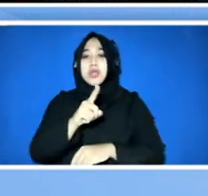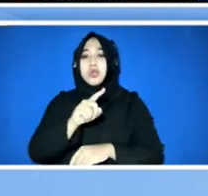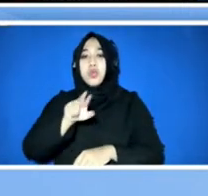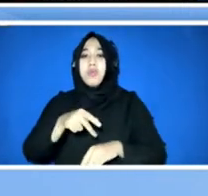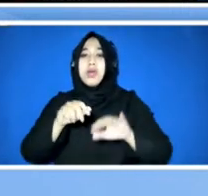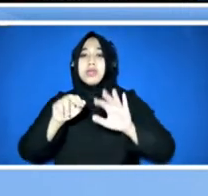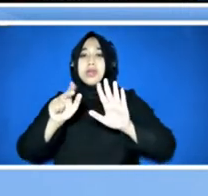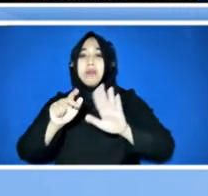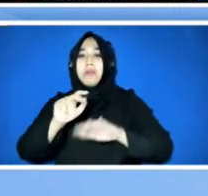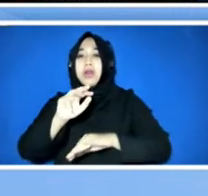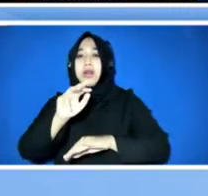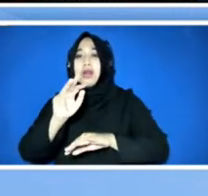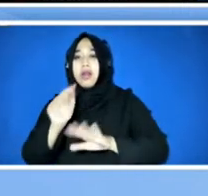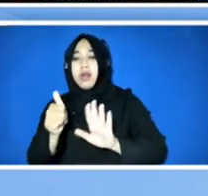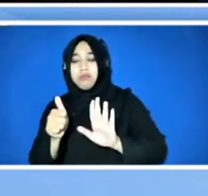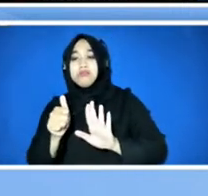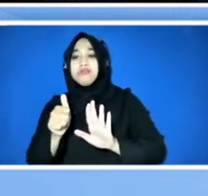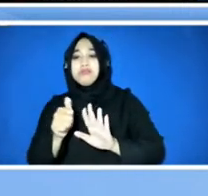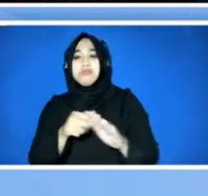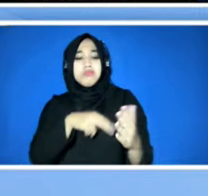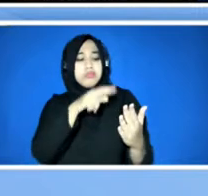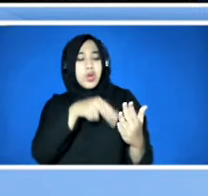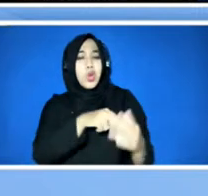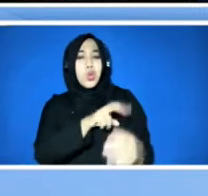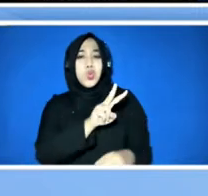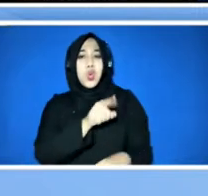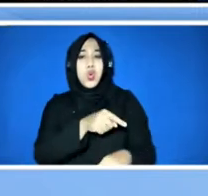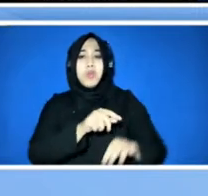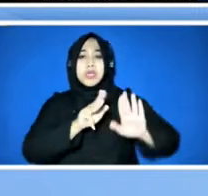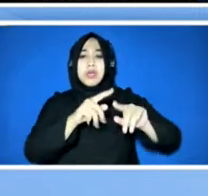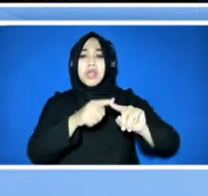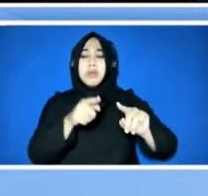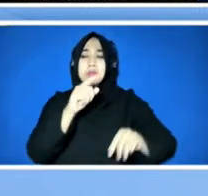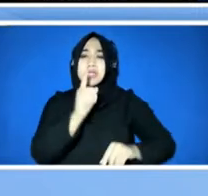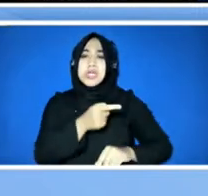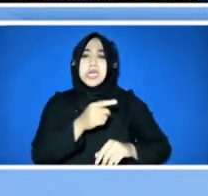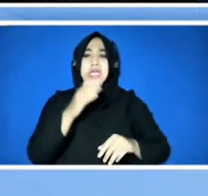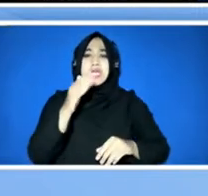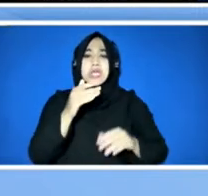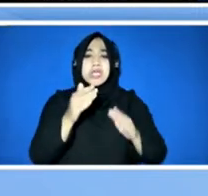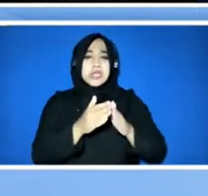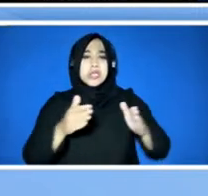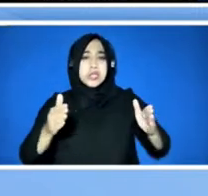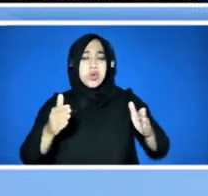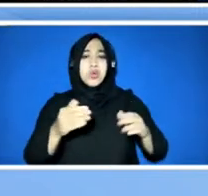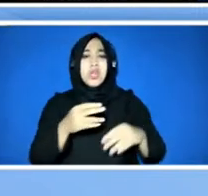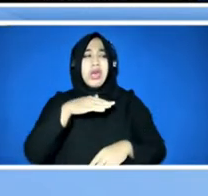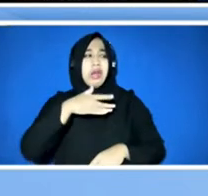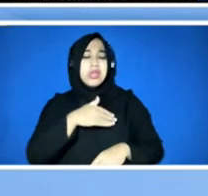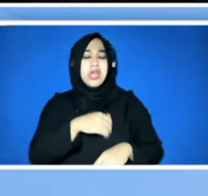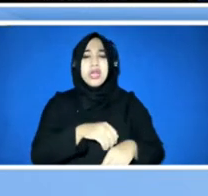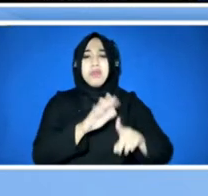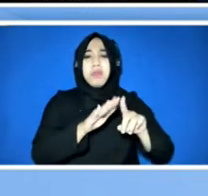pas kita cek di lapangan 2,9, tapi ini masih jauh dari rata-rata 15 orang yang kita harapkan. Lanjut.